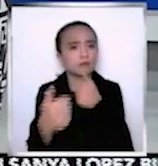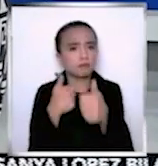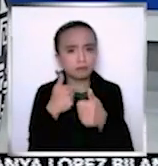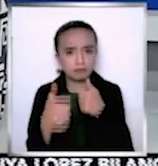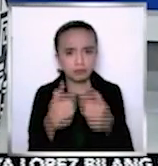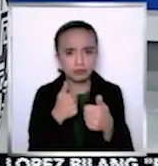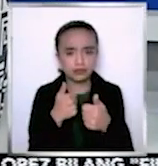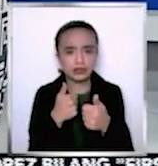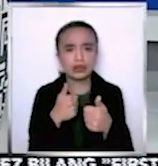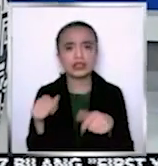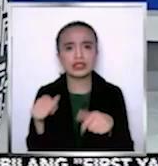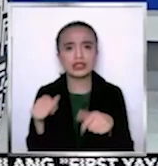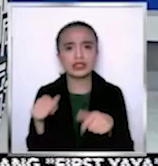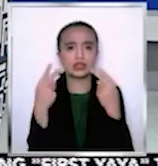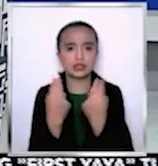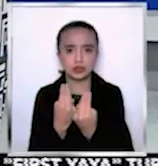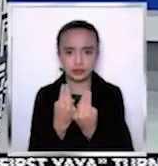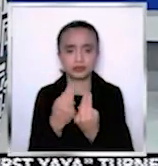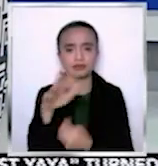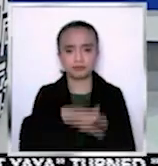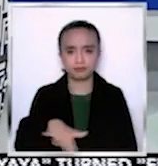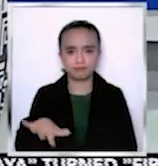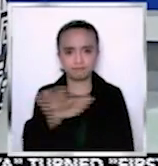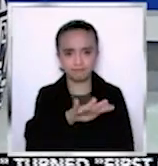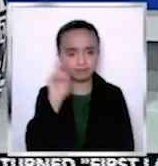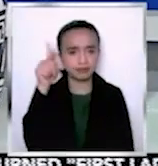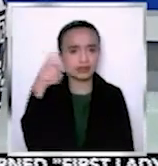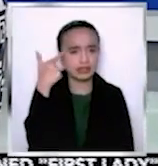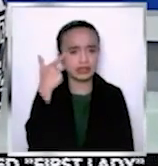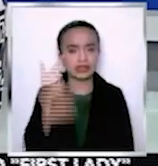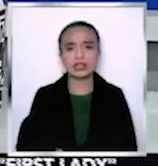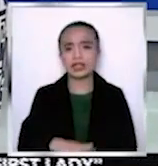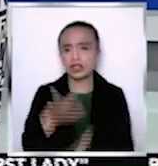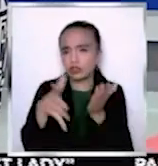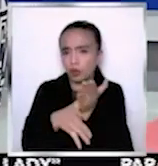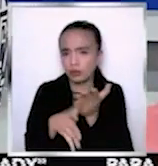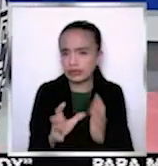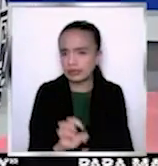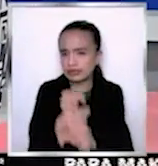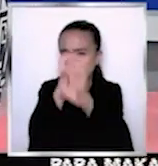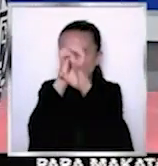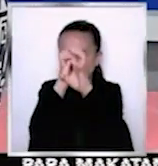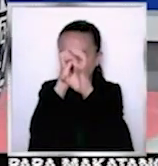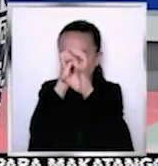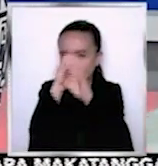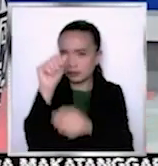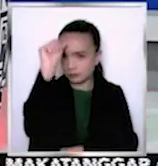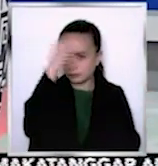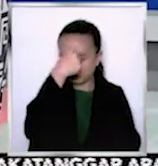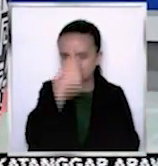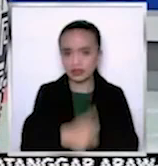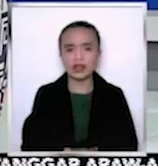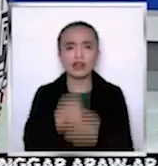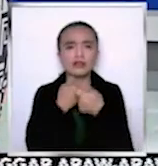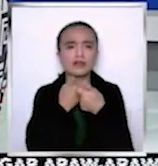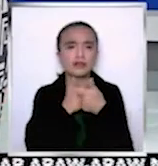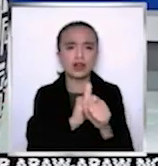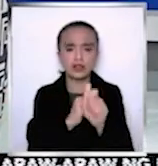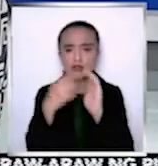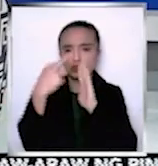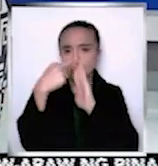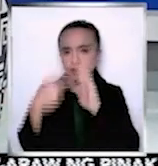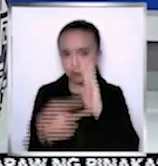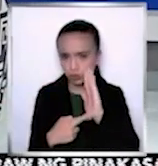pambansang posisyon. Mahigpit na paalala ng COMELEC, sumunod sa mga dati ng alituntunin at mga pang